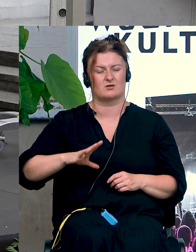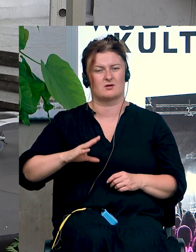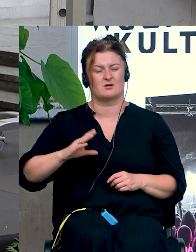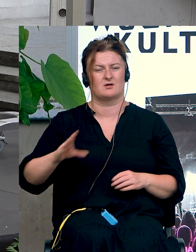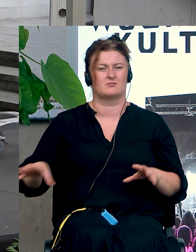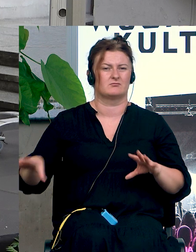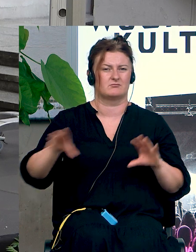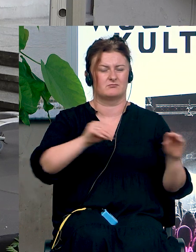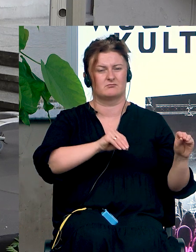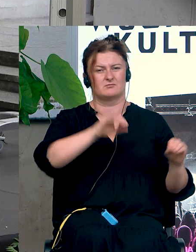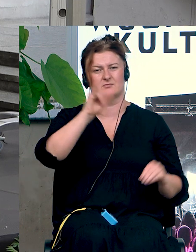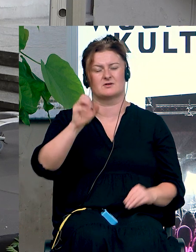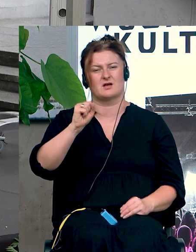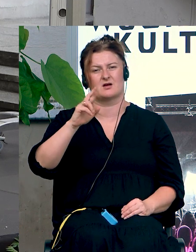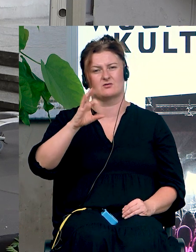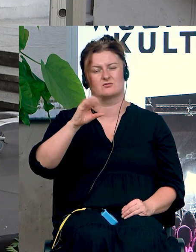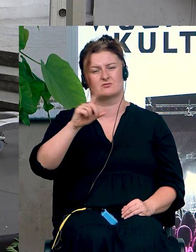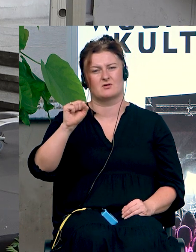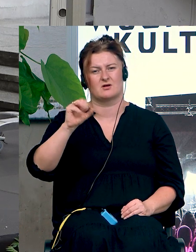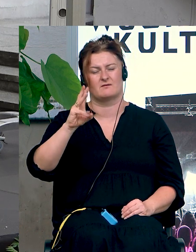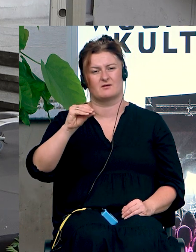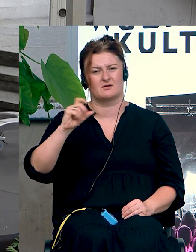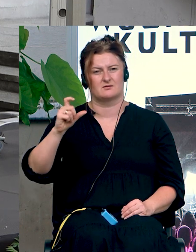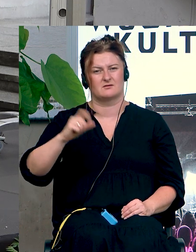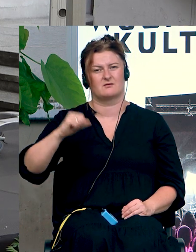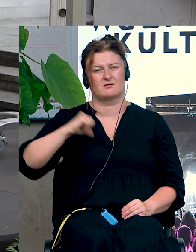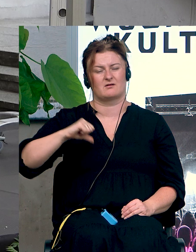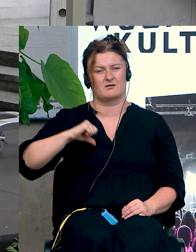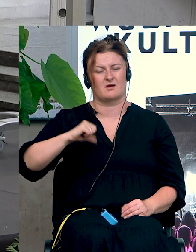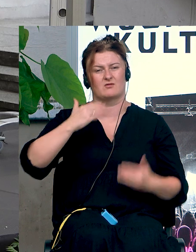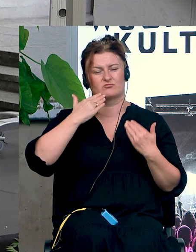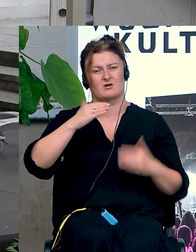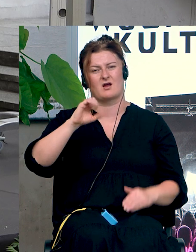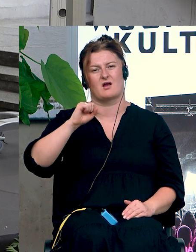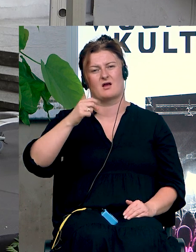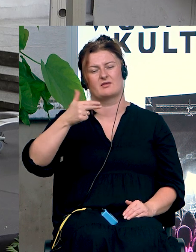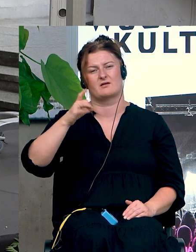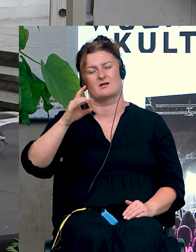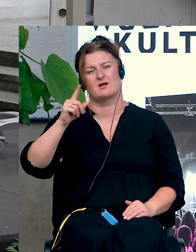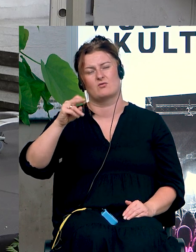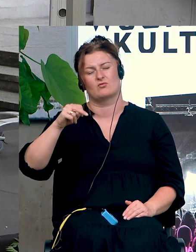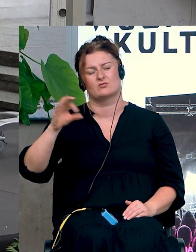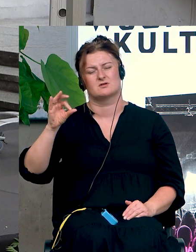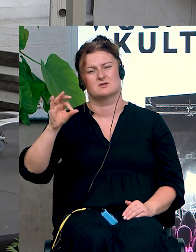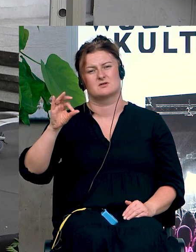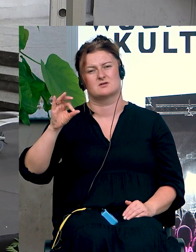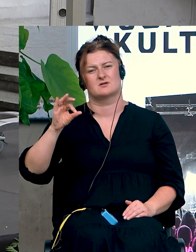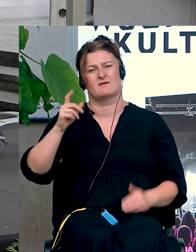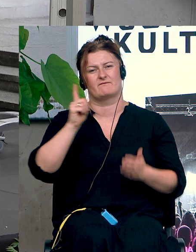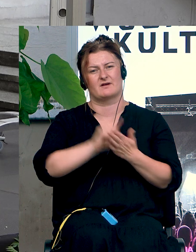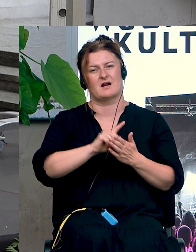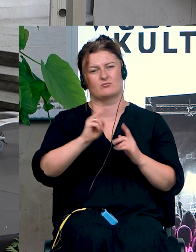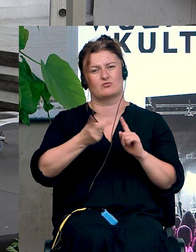де мене чекали завдяки Ангелусу, тому що разом з Ангелусом я виграла другу нагороду Наталії Горбанєвської, яка